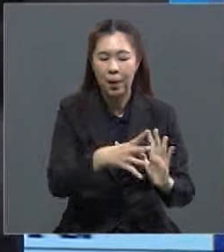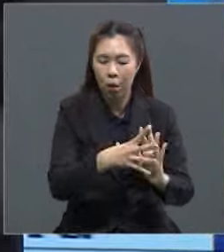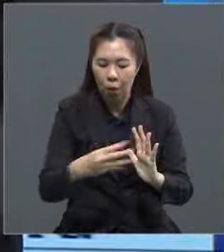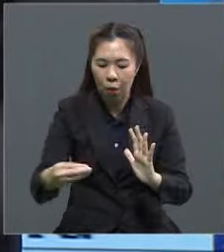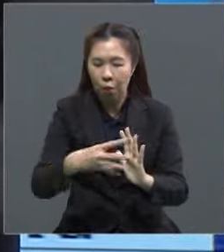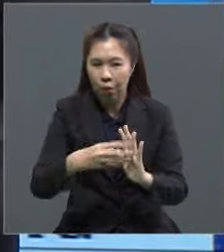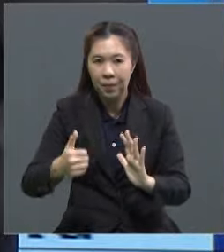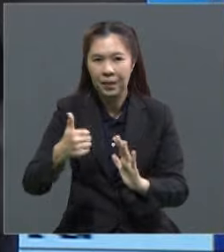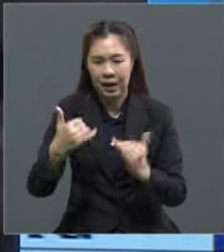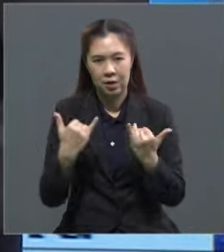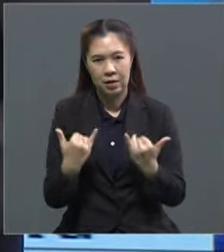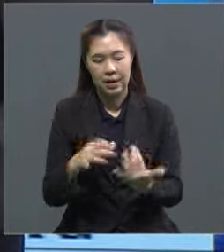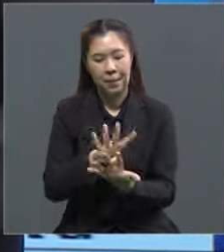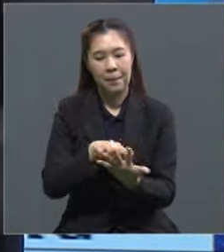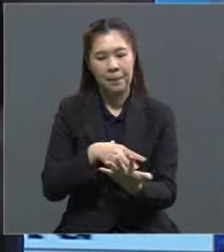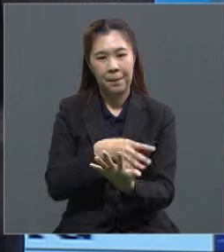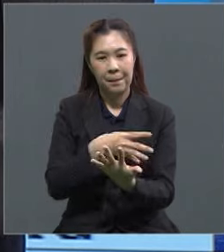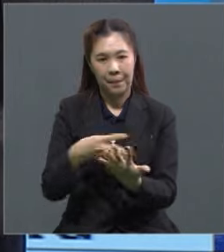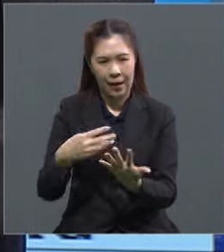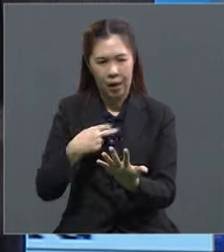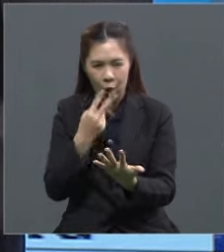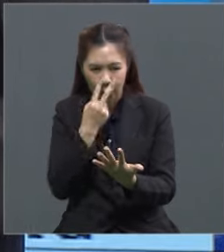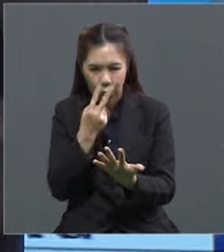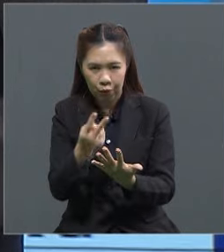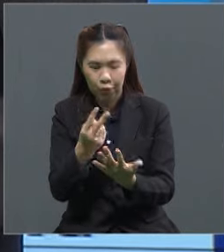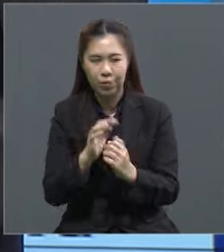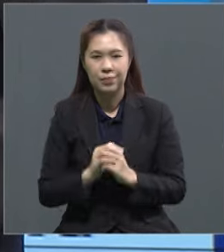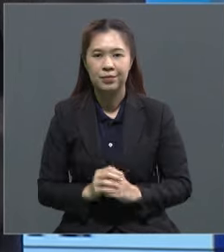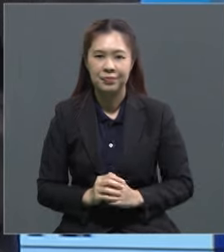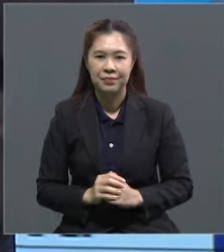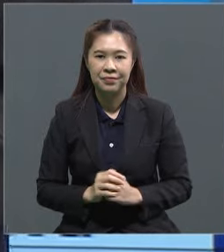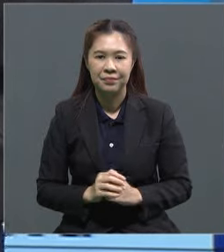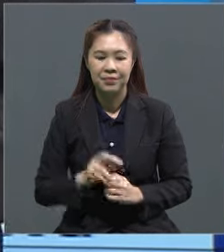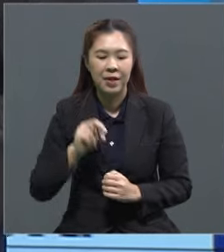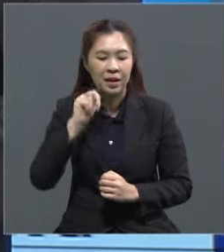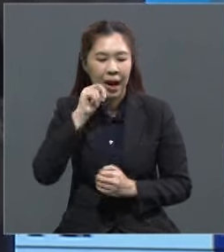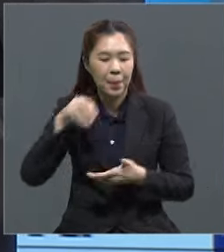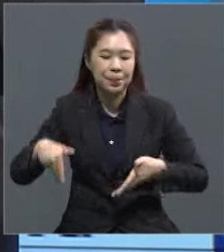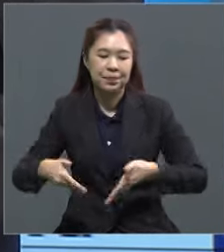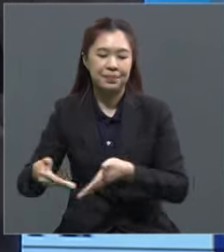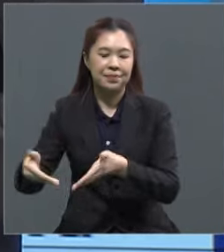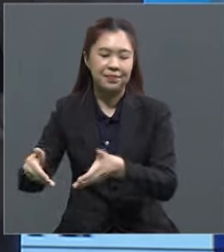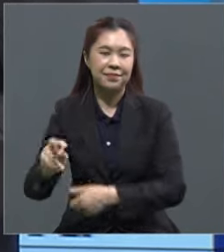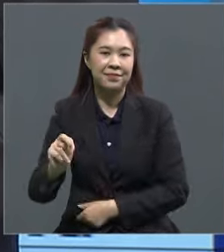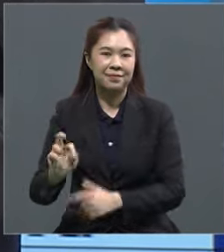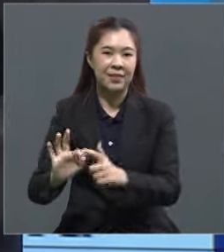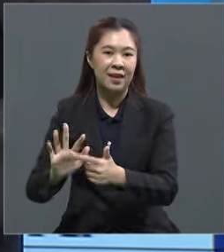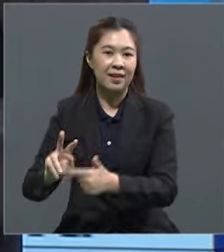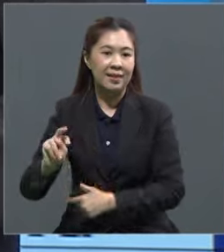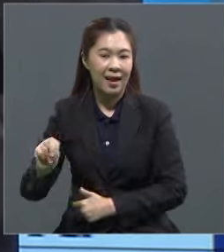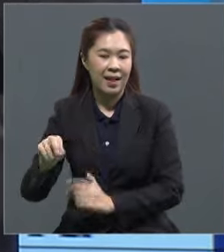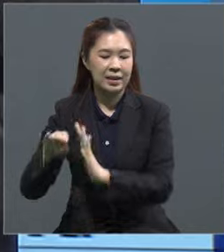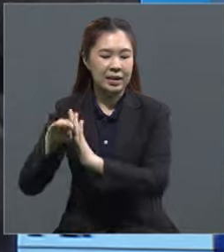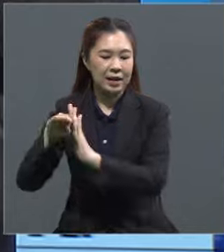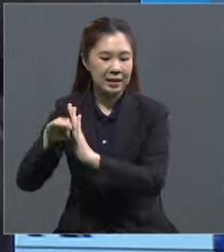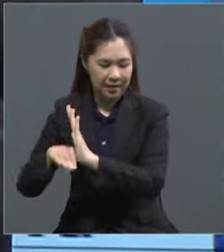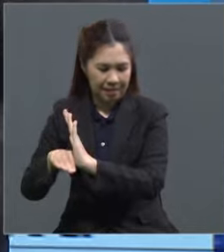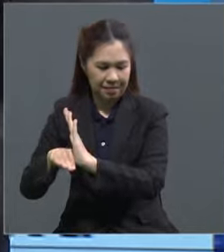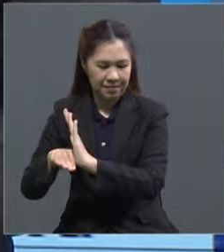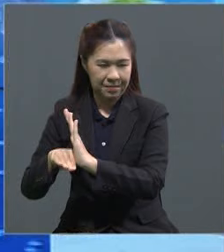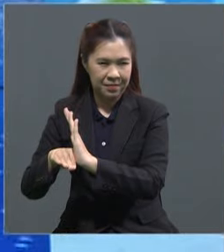จะพยายามที่จะควบคุมดูดูว่าทางแม่น้ำน่านเนี่ยถ้ามีระดับค่อนข้างต่ำเพราะฉะนั้นก็จะมีการ